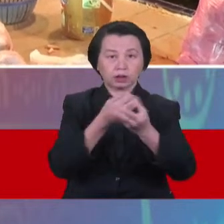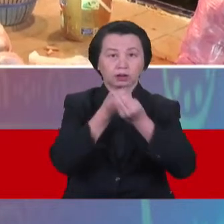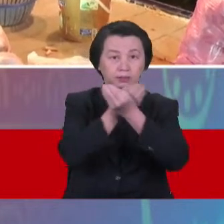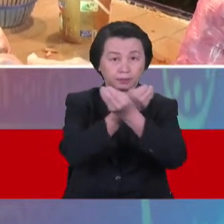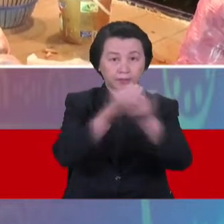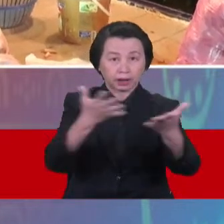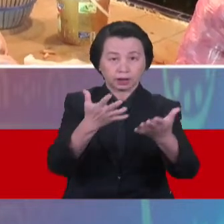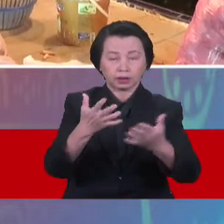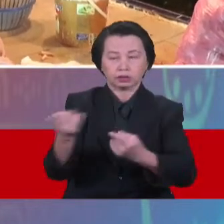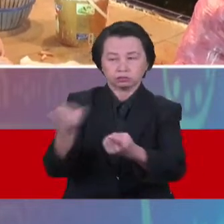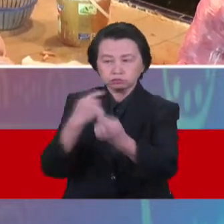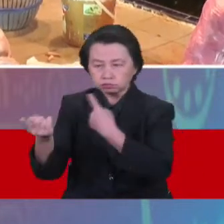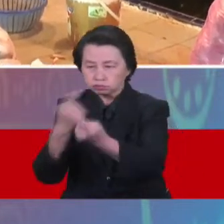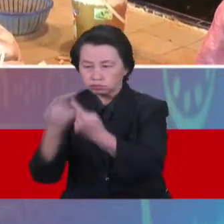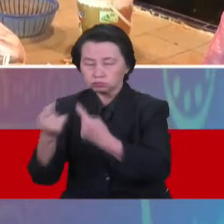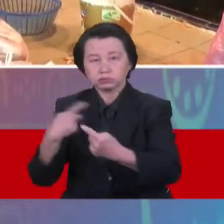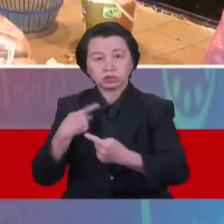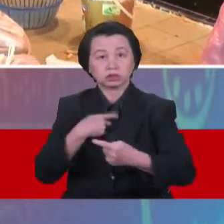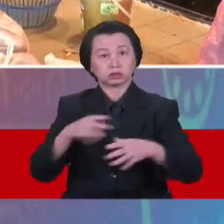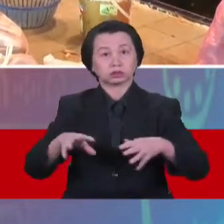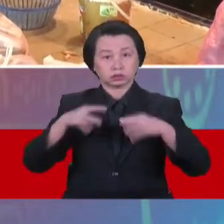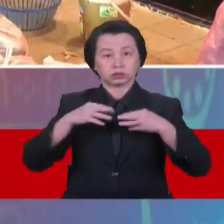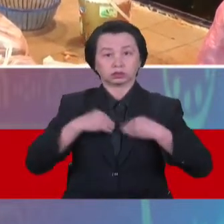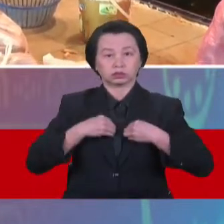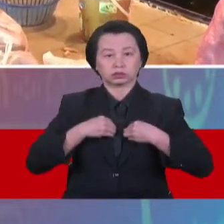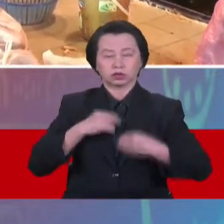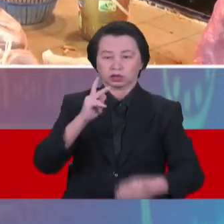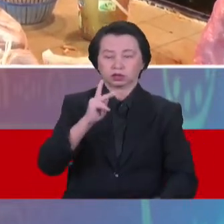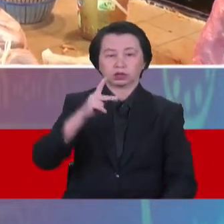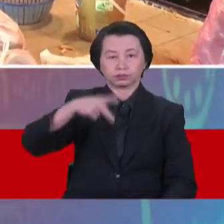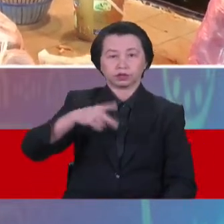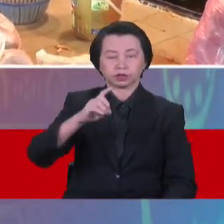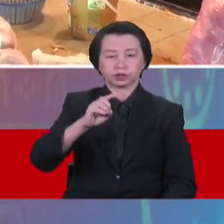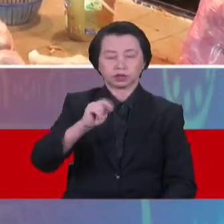maklumat-maklumat balas yang lain kami terima, KPDP akan